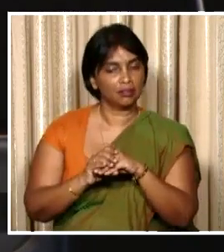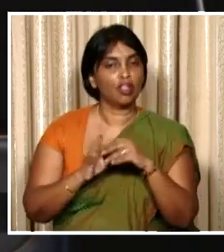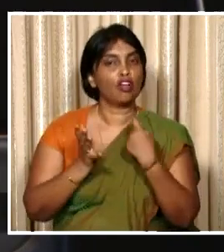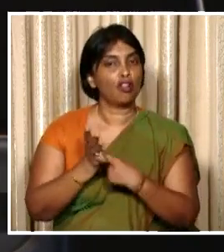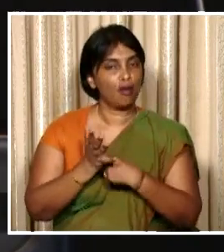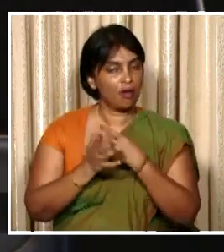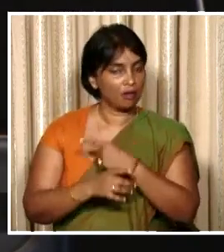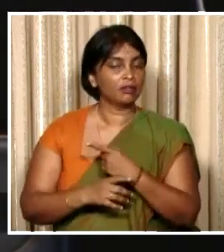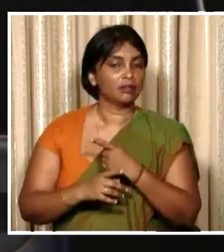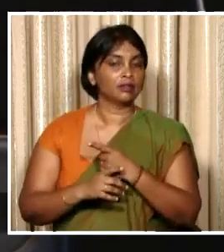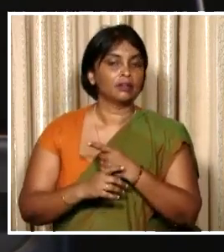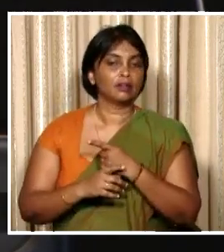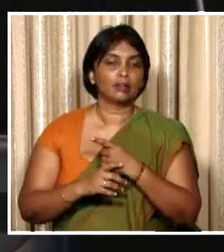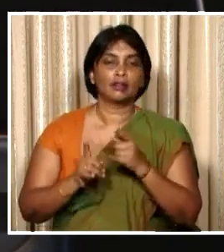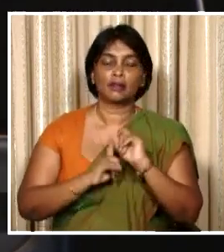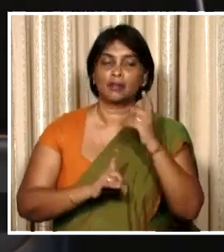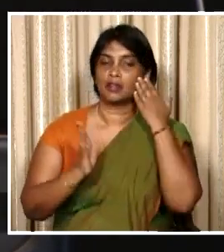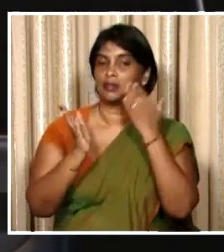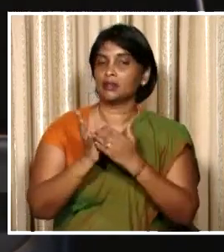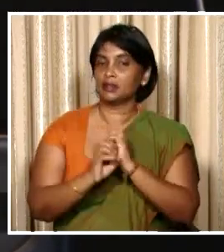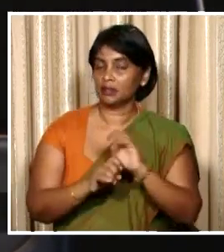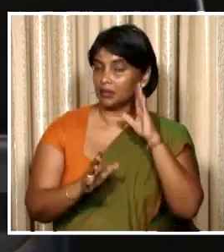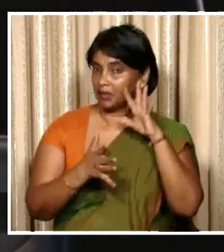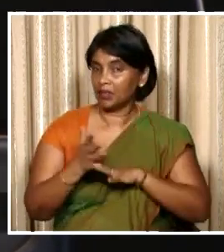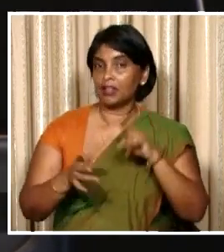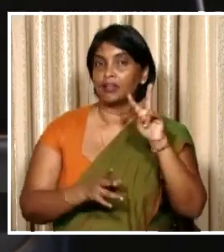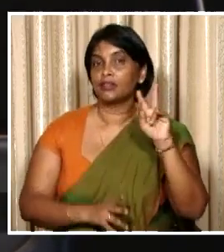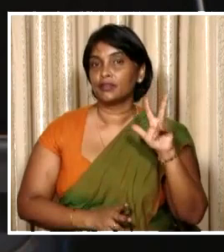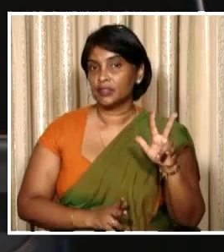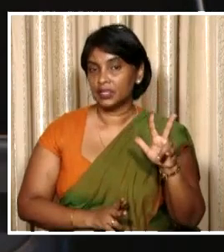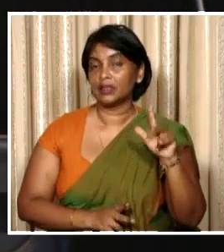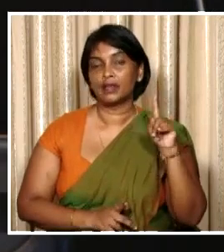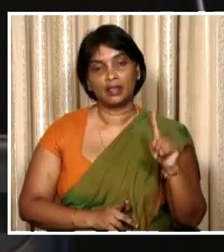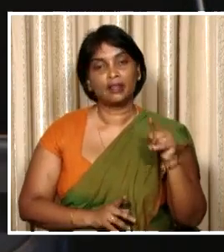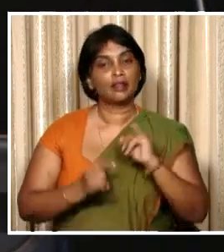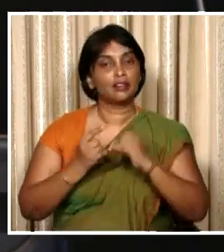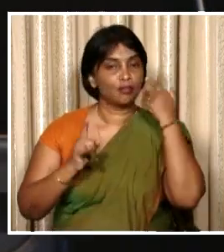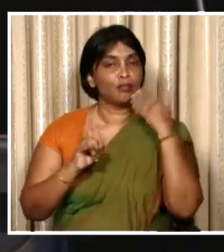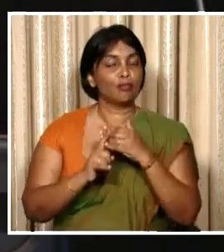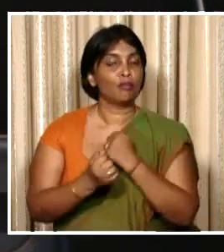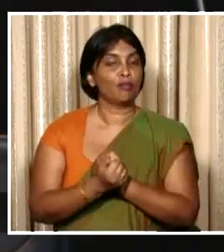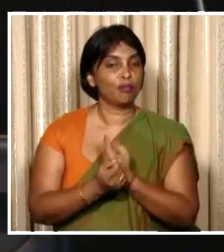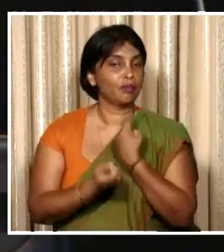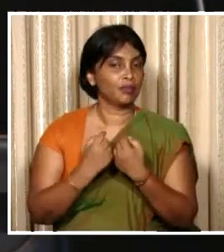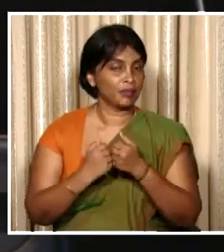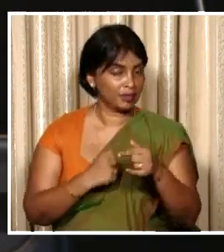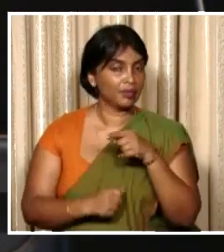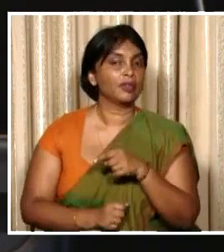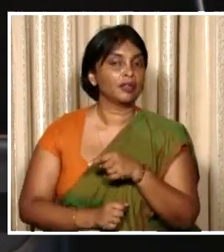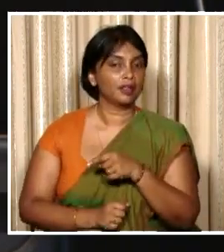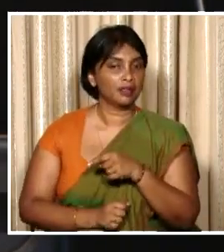රොහාන් ගුණරත්න දෙරණ අලුත් පාර්ලිමේන්තු වැඩසටහන ඉදිරිපත් කළ ප්‍රකාශයේ 28 එක සානි අභේසර මහතා සම්බන්ධයෙන් පොලිස් විමර්ශන ඒකක